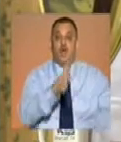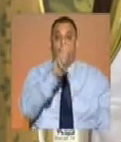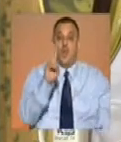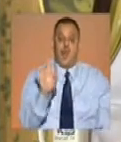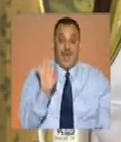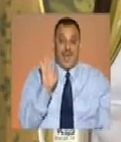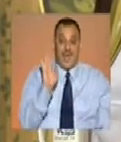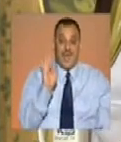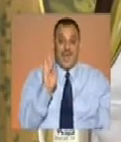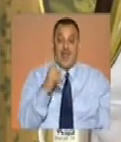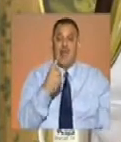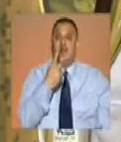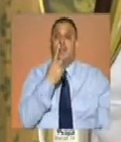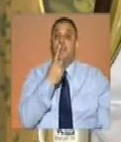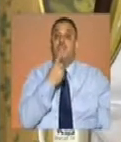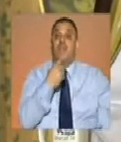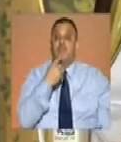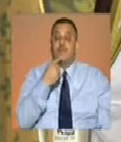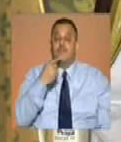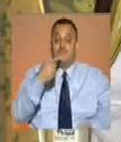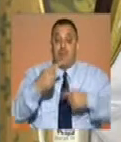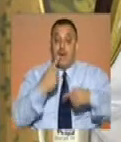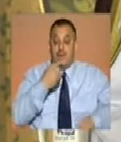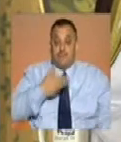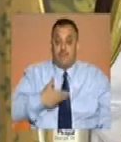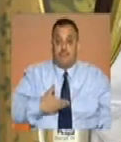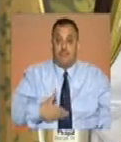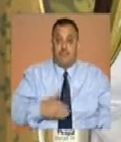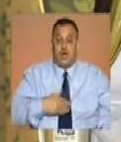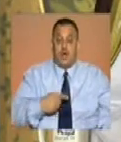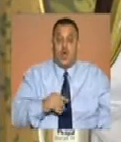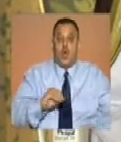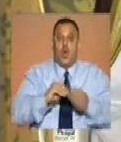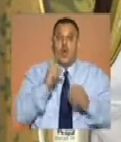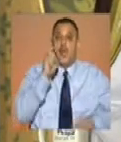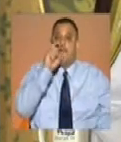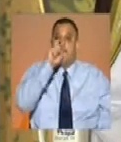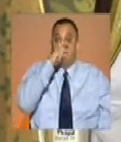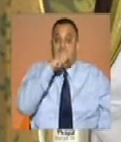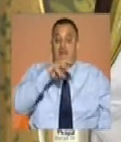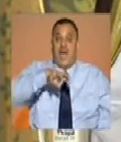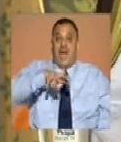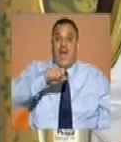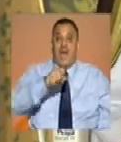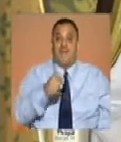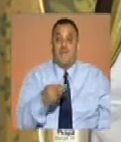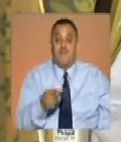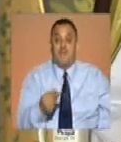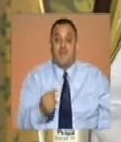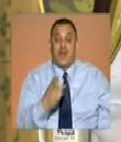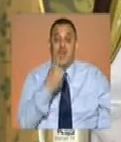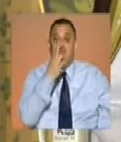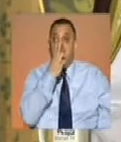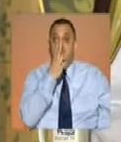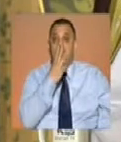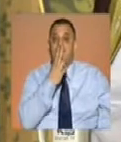الفاضل، الدم إذا اتصل به اللون البني أو اللون الأصفر أو الإفرازات ولم ترى الطهر